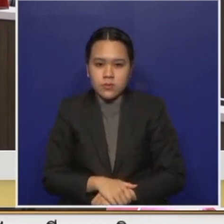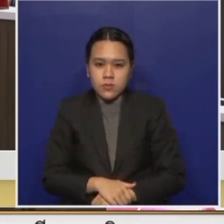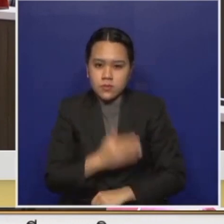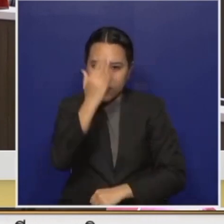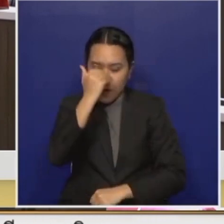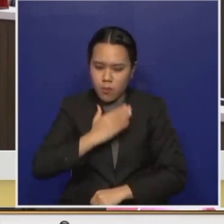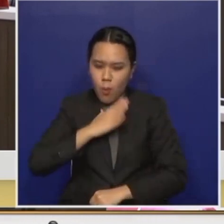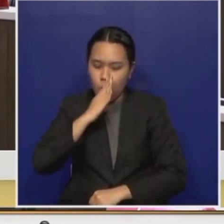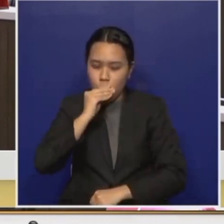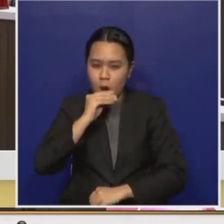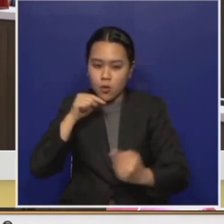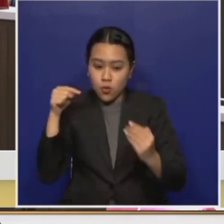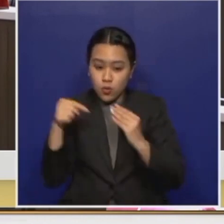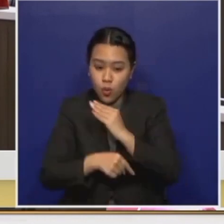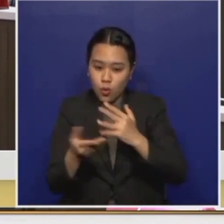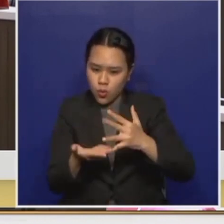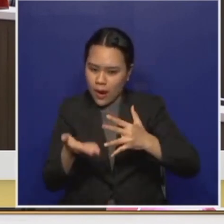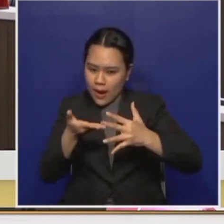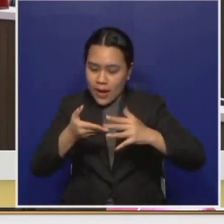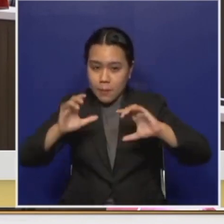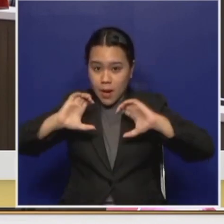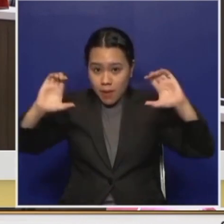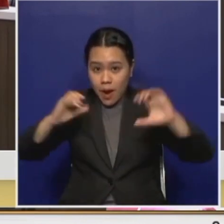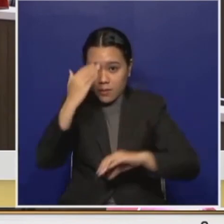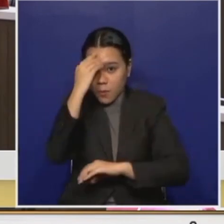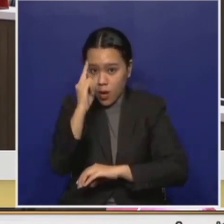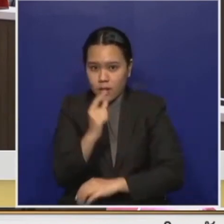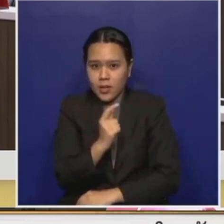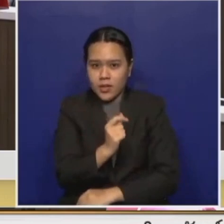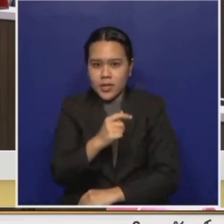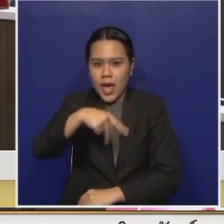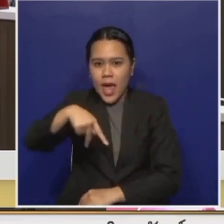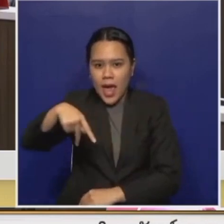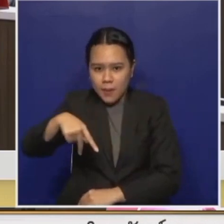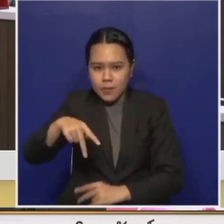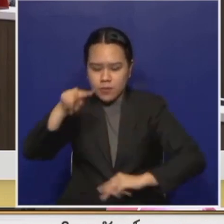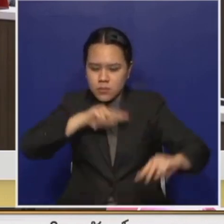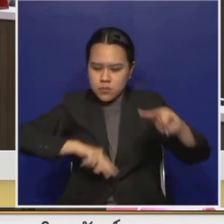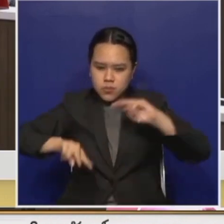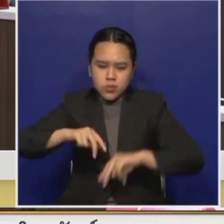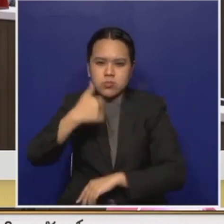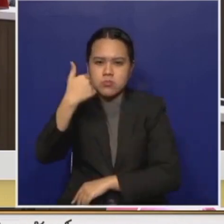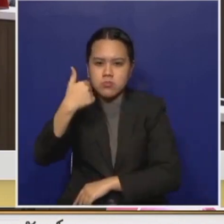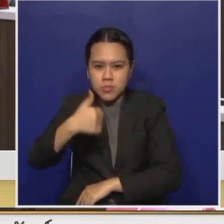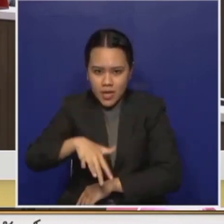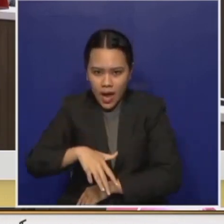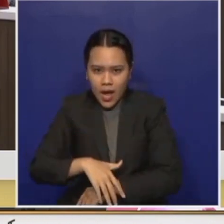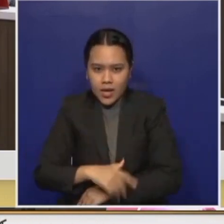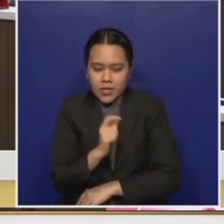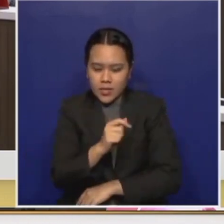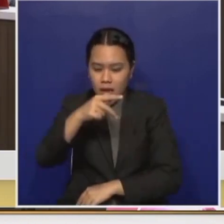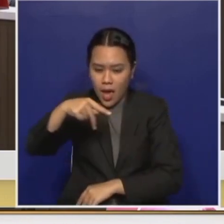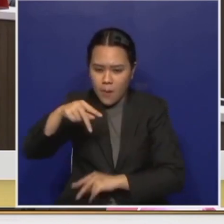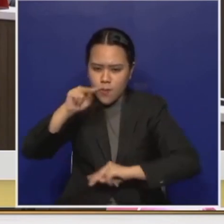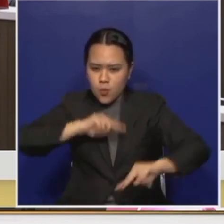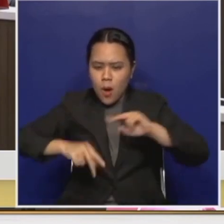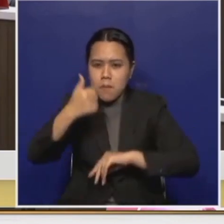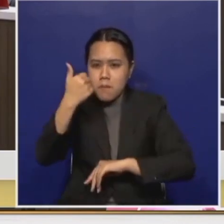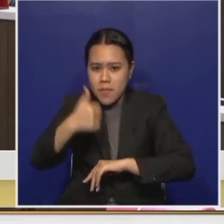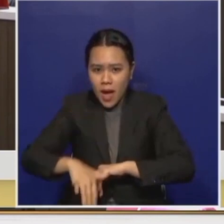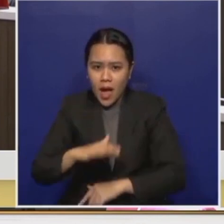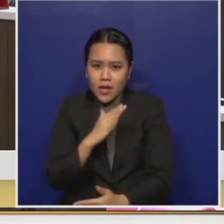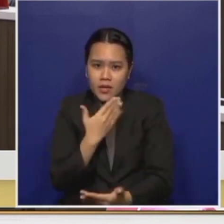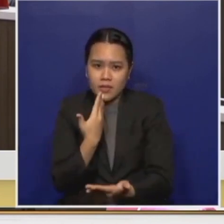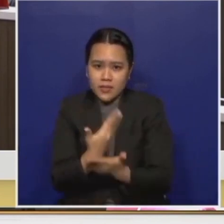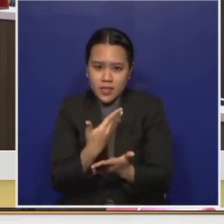ย